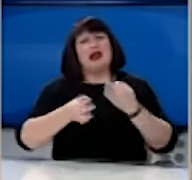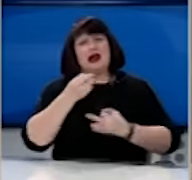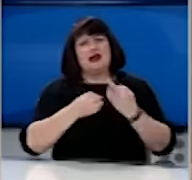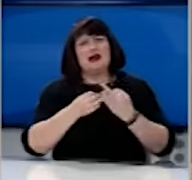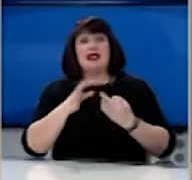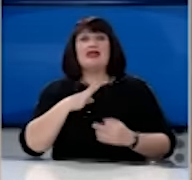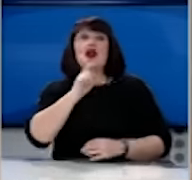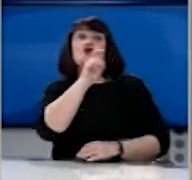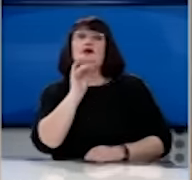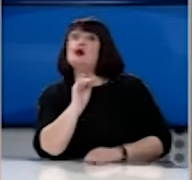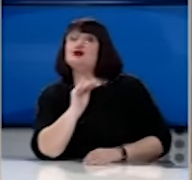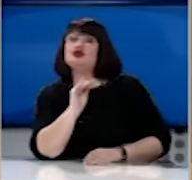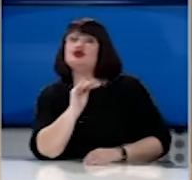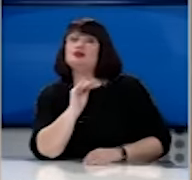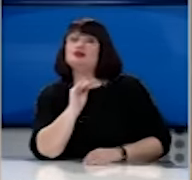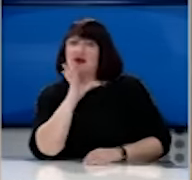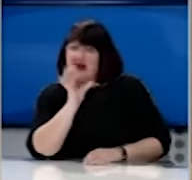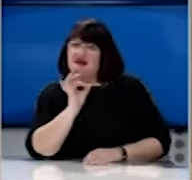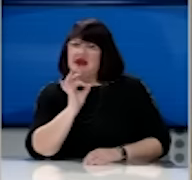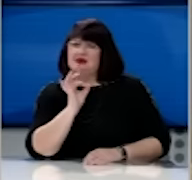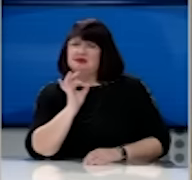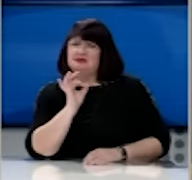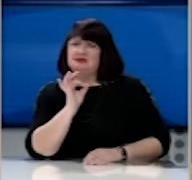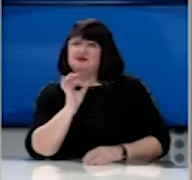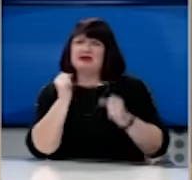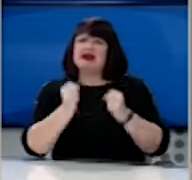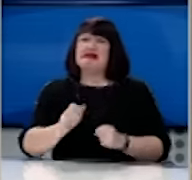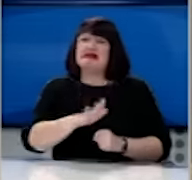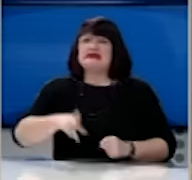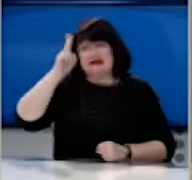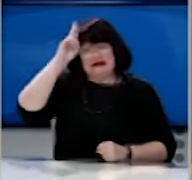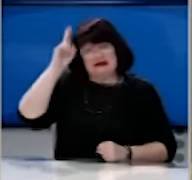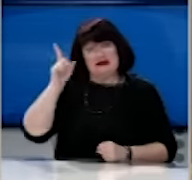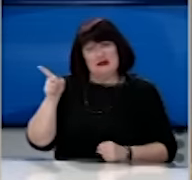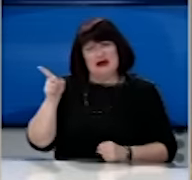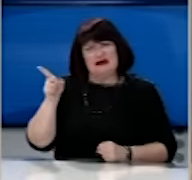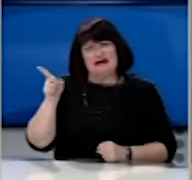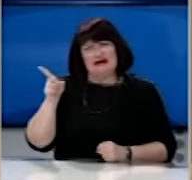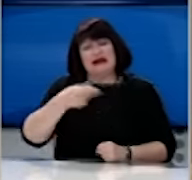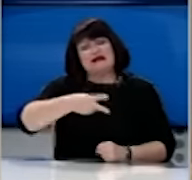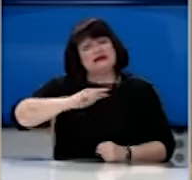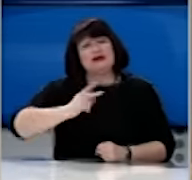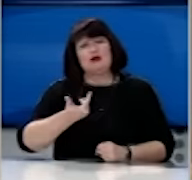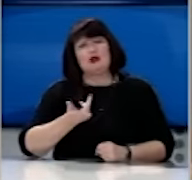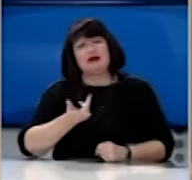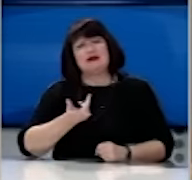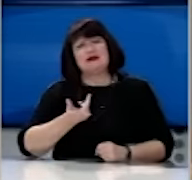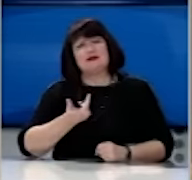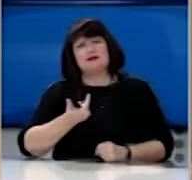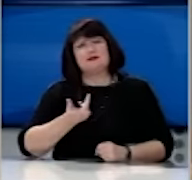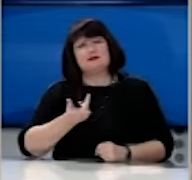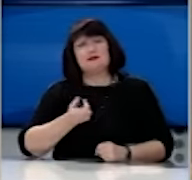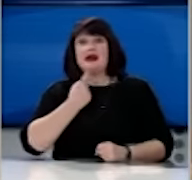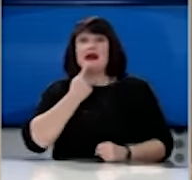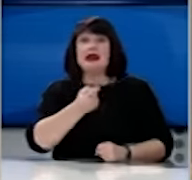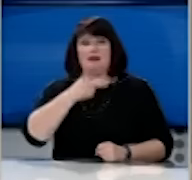θα ήθελα να ρωτήσω, αλήθεια, την κατάσταση στη Γερμανία πώς τη σχολιάζετε? Και όταν βέβαια μιλάμε